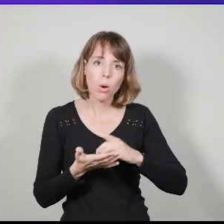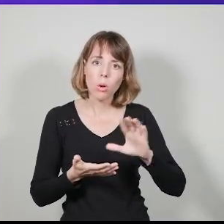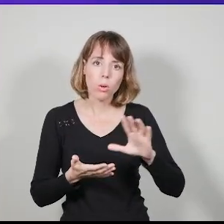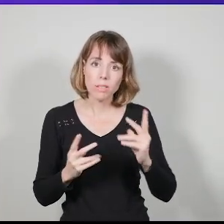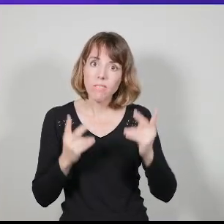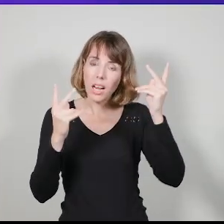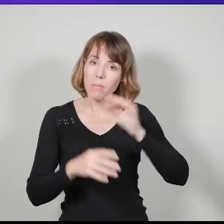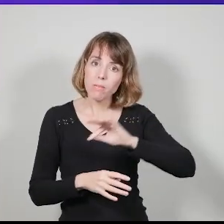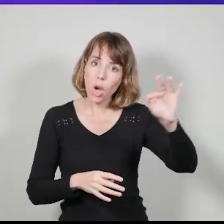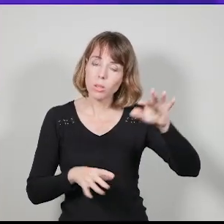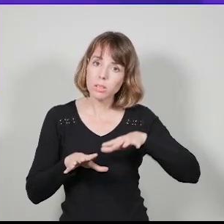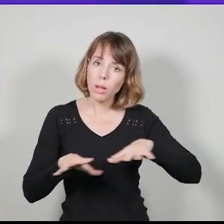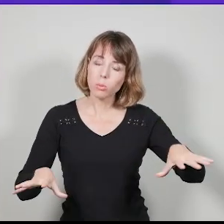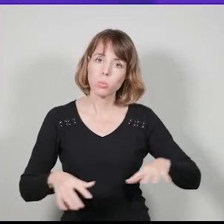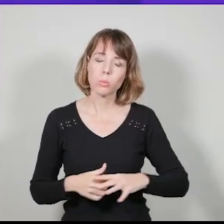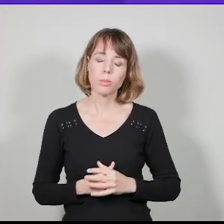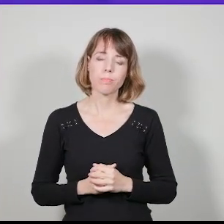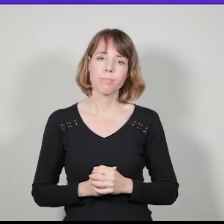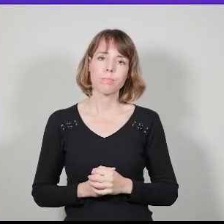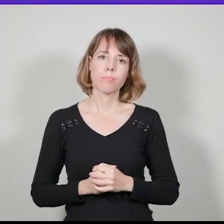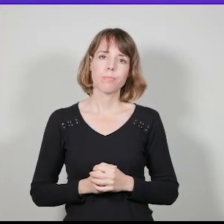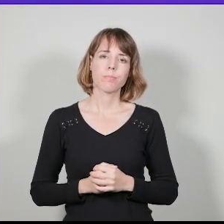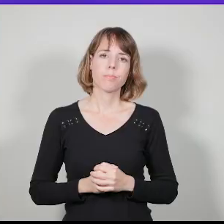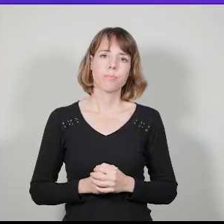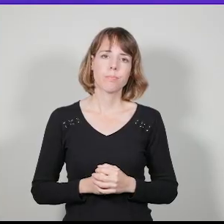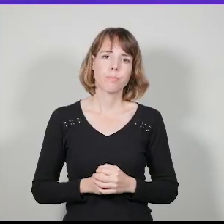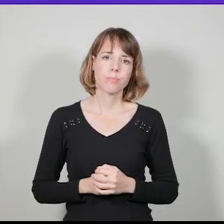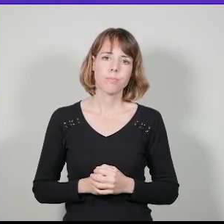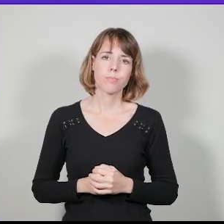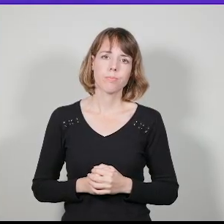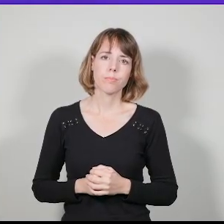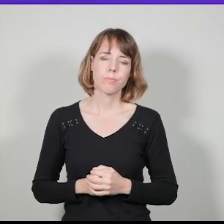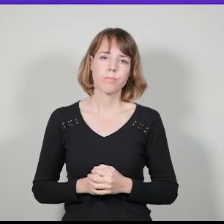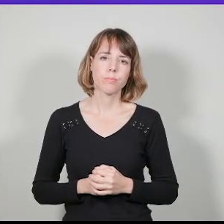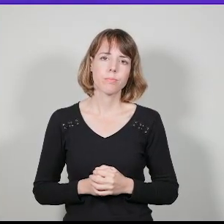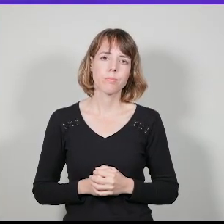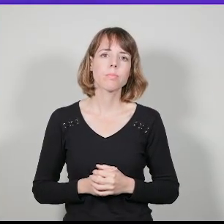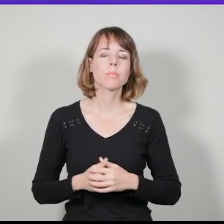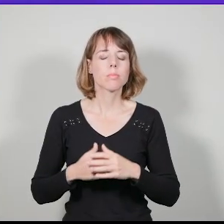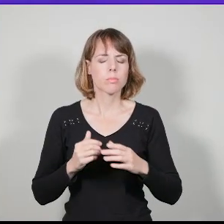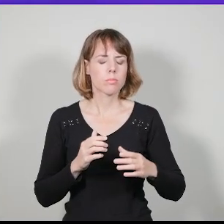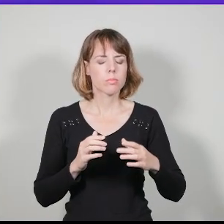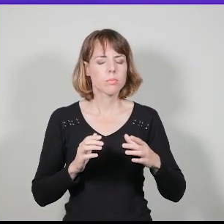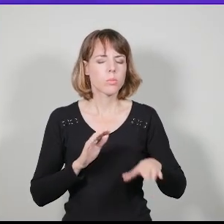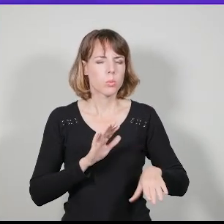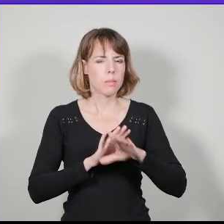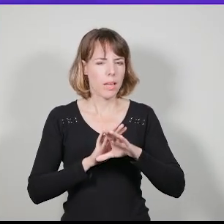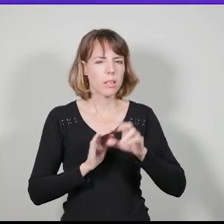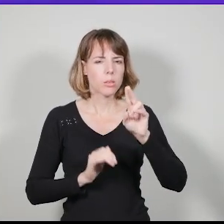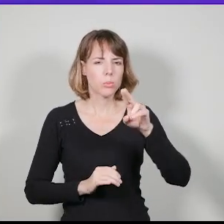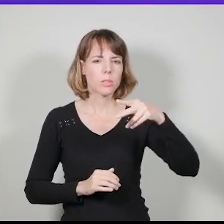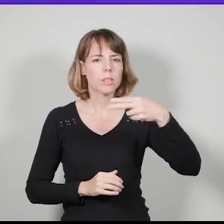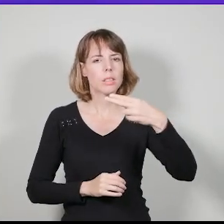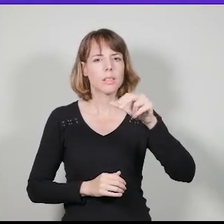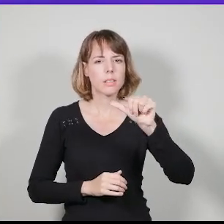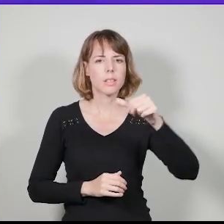d'ailleurs se posent ces questions-là. Et donc, nous, on a associé dès le départ l'UNAPI, on fait